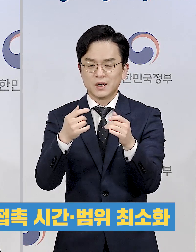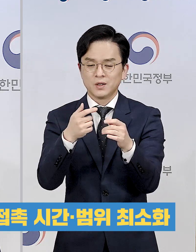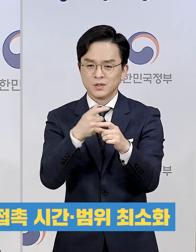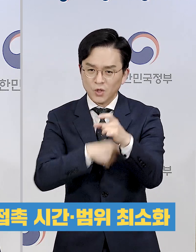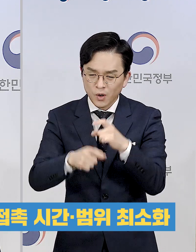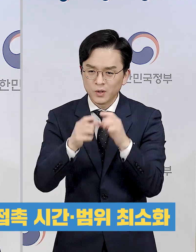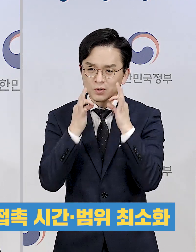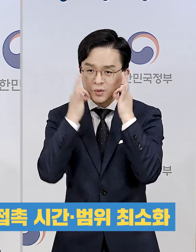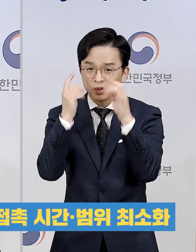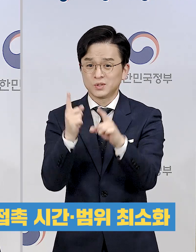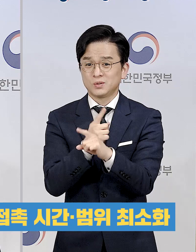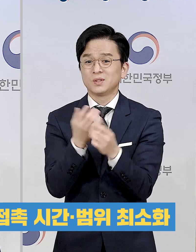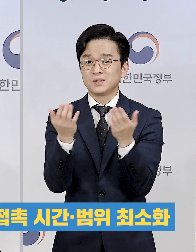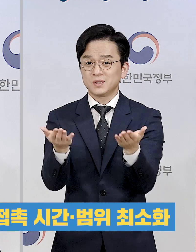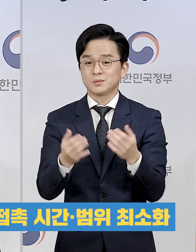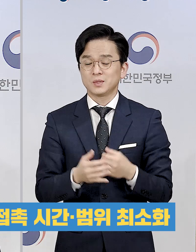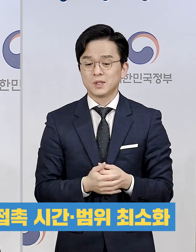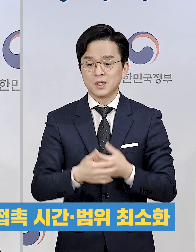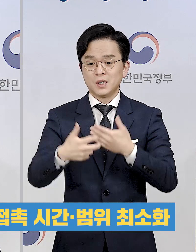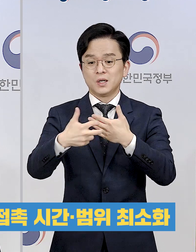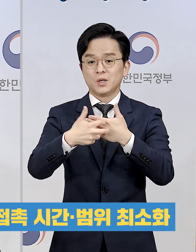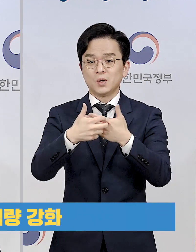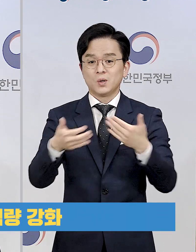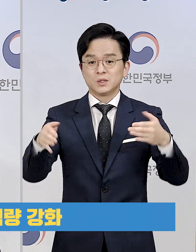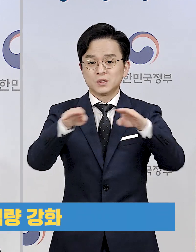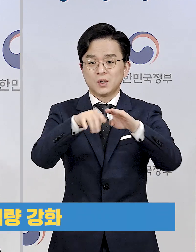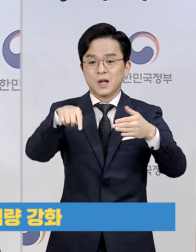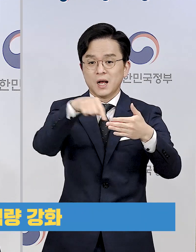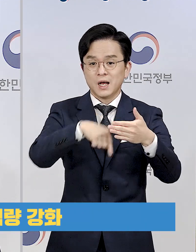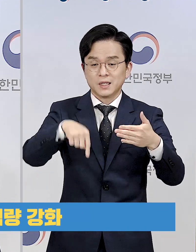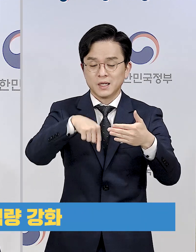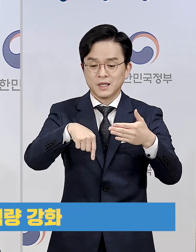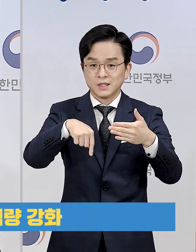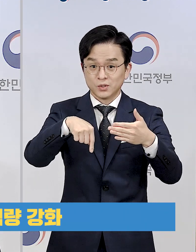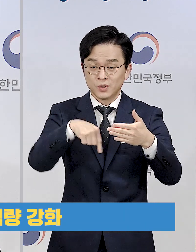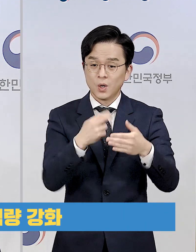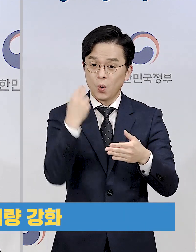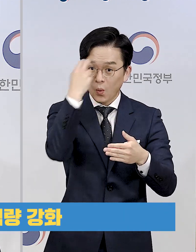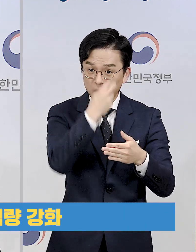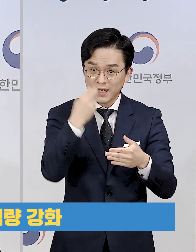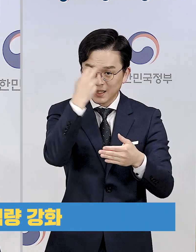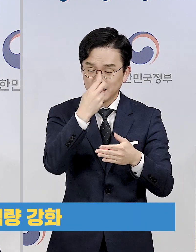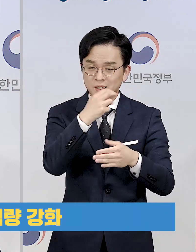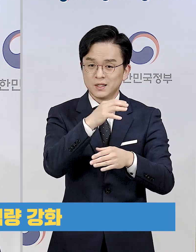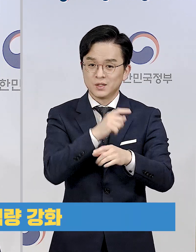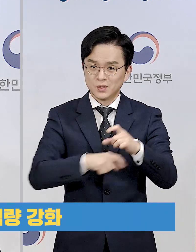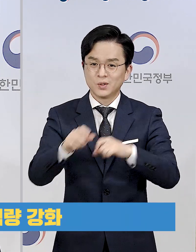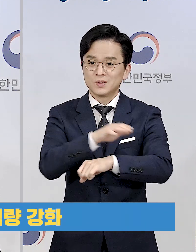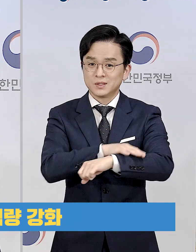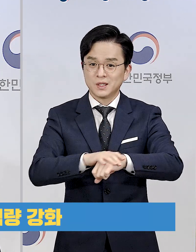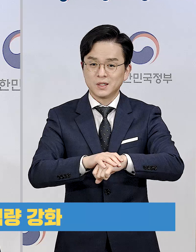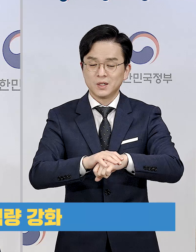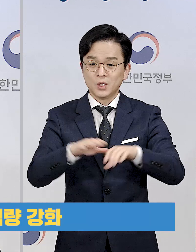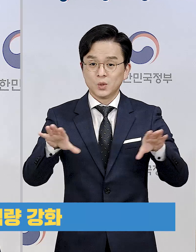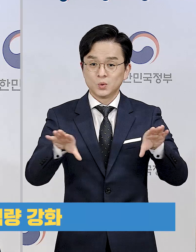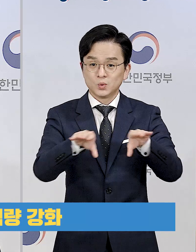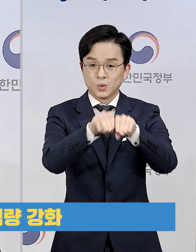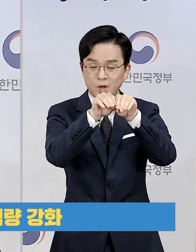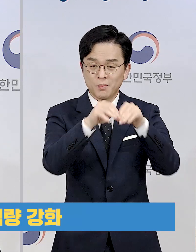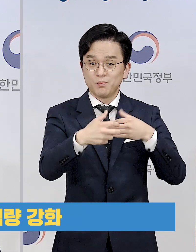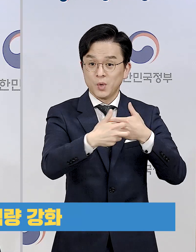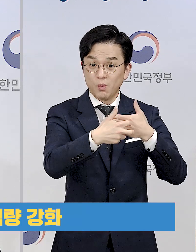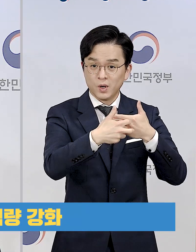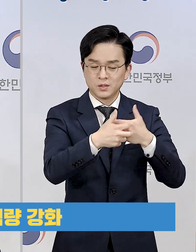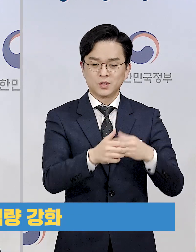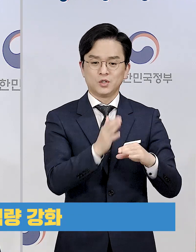대한 최선의 치료를 해나가겠습니다. 의료기관 자체적인 감염 관리 역량도 강화하겠습니다.